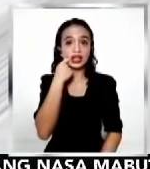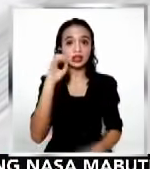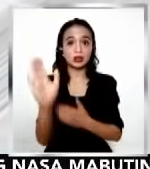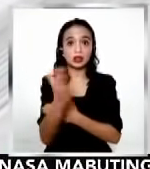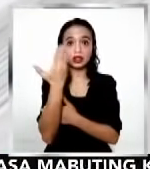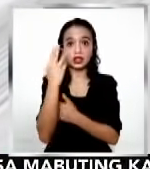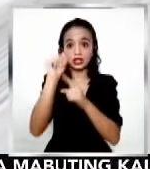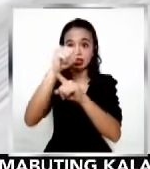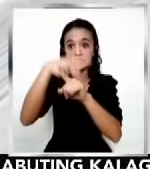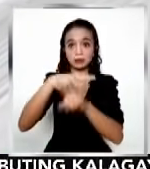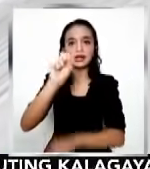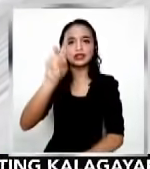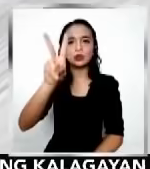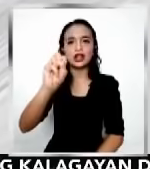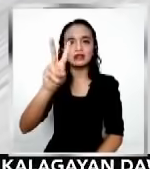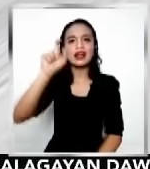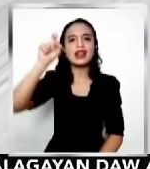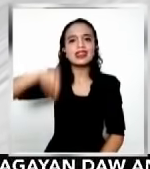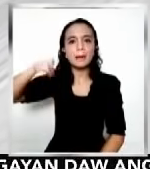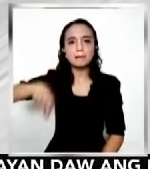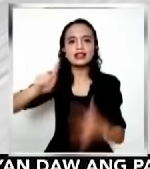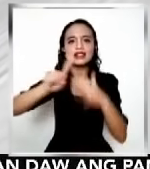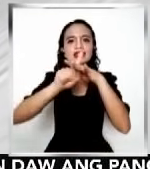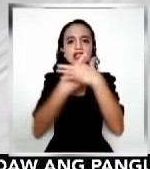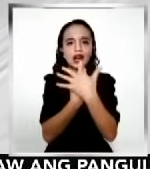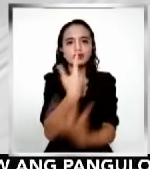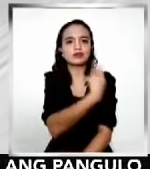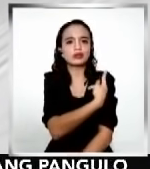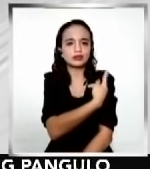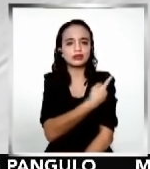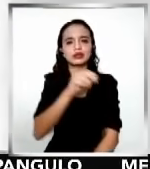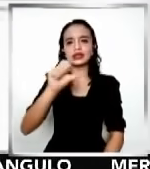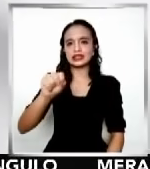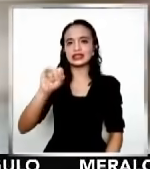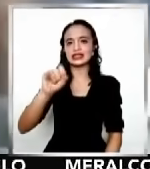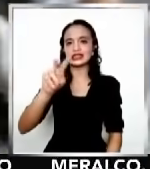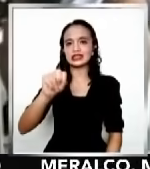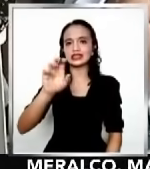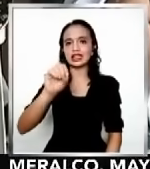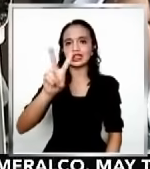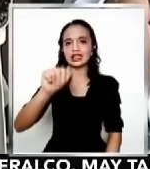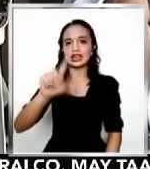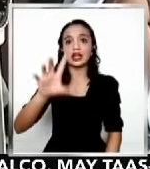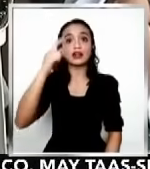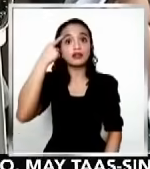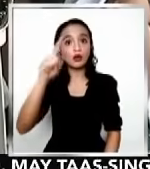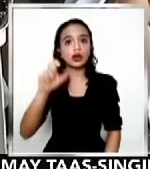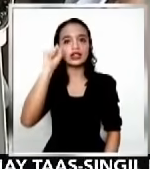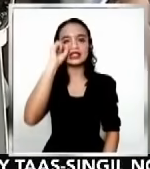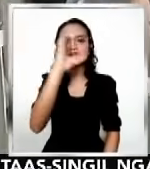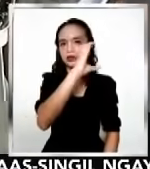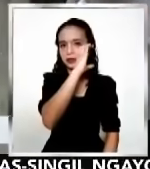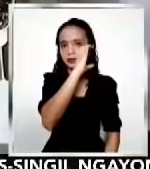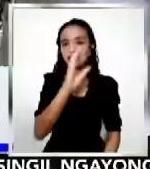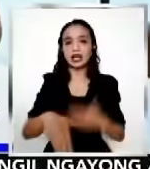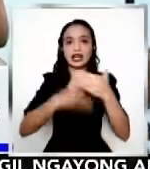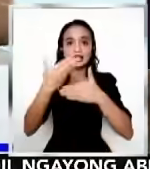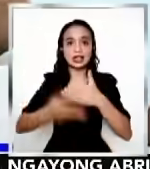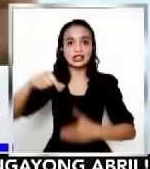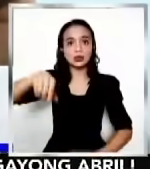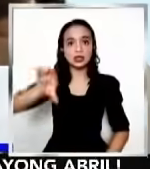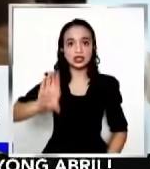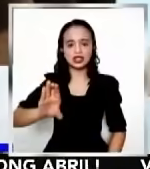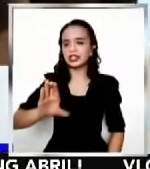dapat magsimula ang pagbabakuna ng Sinovac vaccine sa mga senior citizen. Sa Quezon City, hindi muna magbabakuna